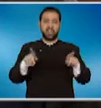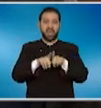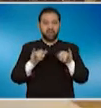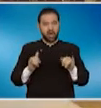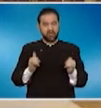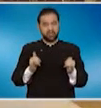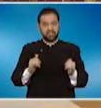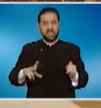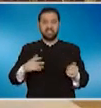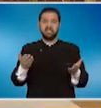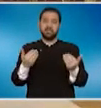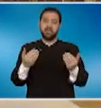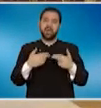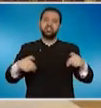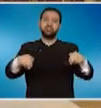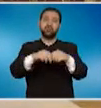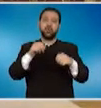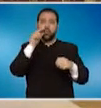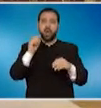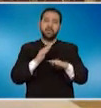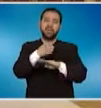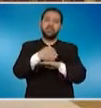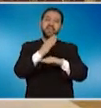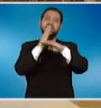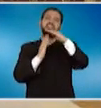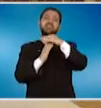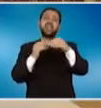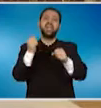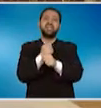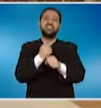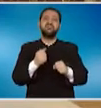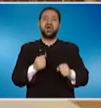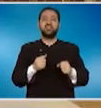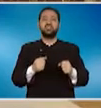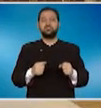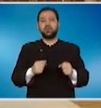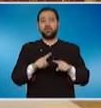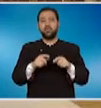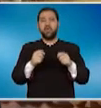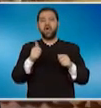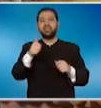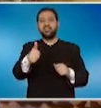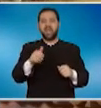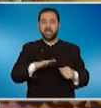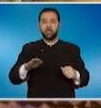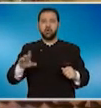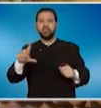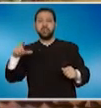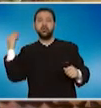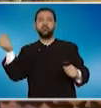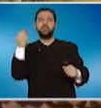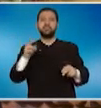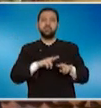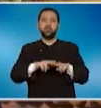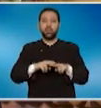sunt chemați și oamenii să existe, pentru că prin smerenie ei se fac transparenți total voii lui Dumnezeu. Cum s-a manifestat,